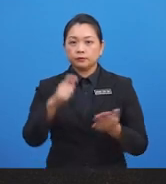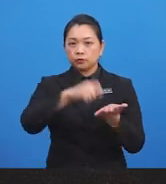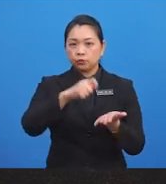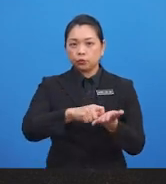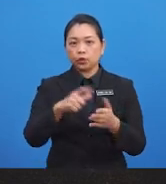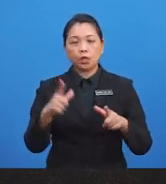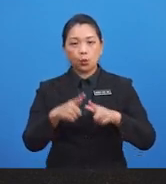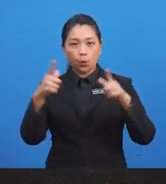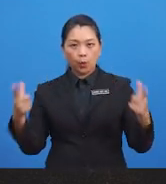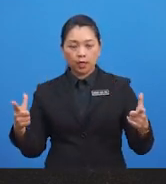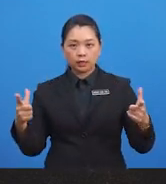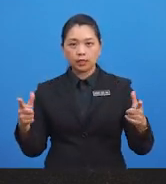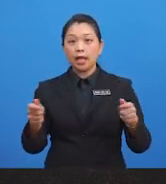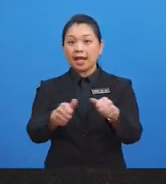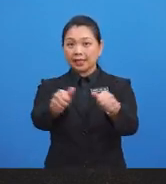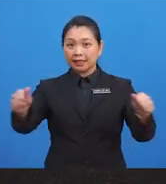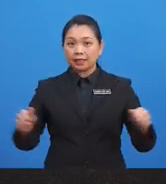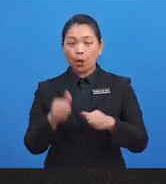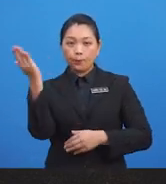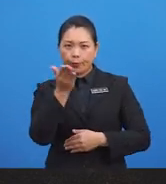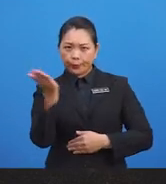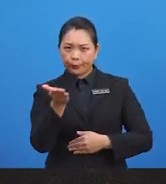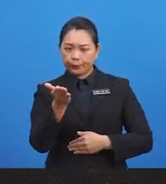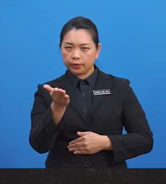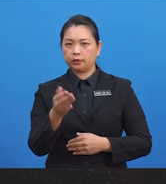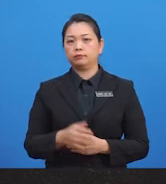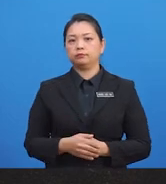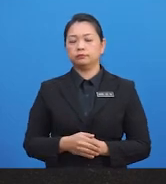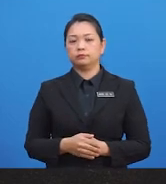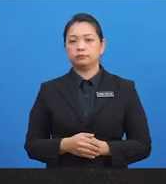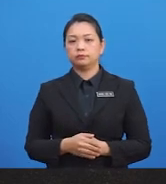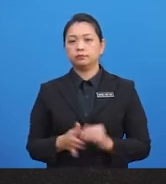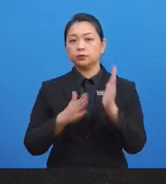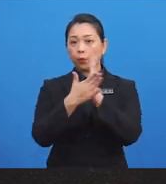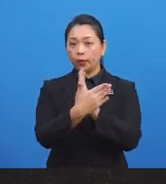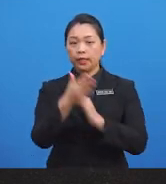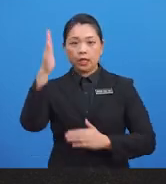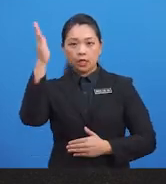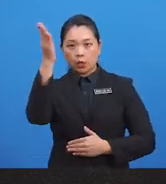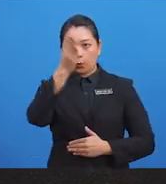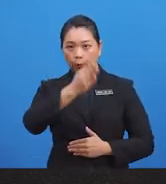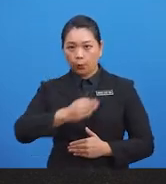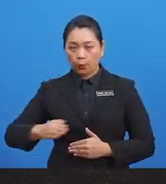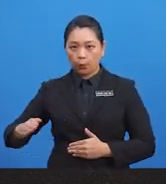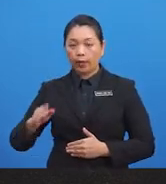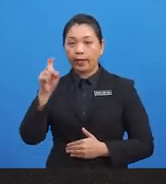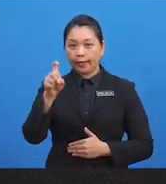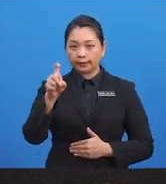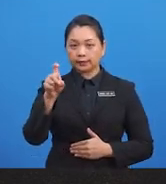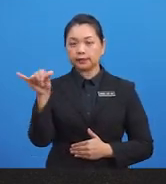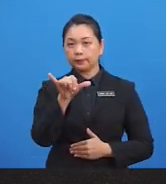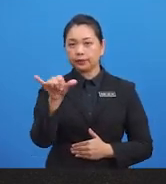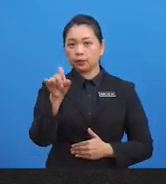Hitungkan luas rantau belorek yang dibatasi lengkung X sama dengan